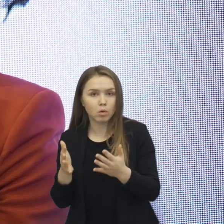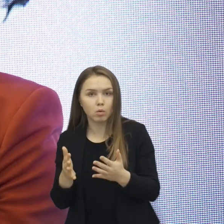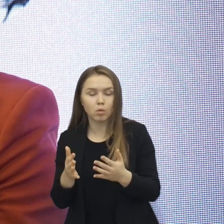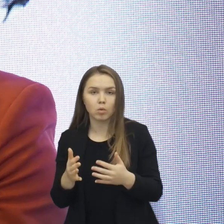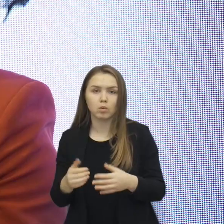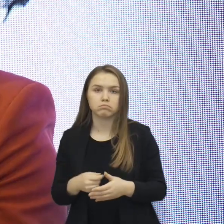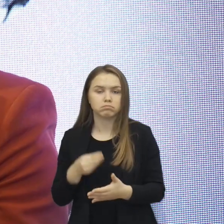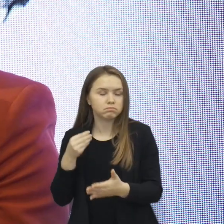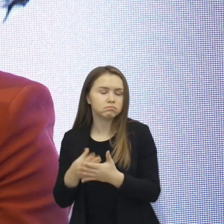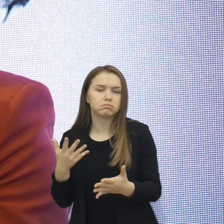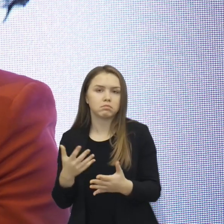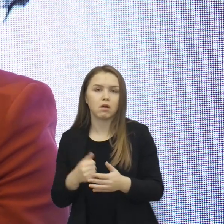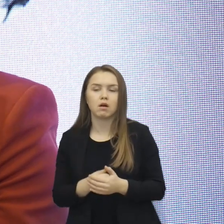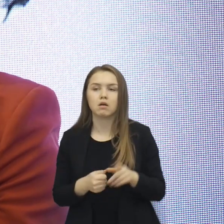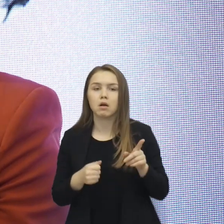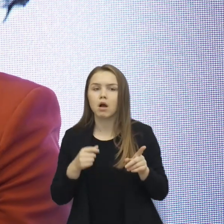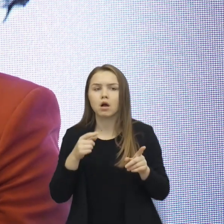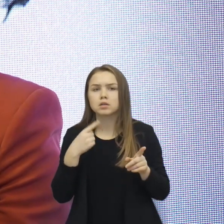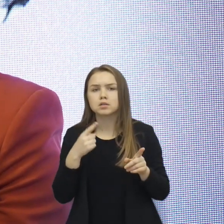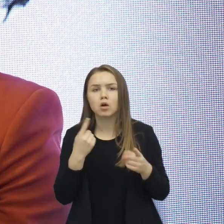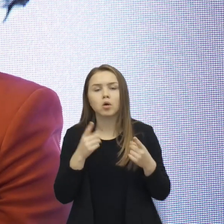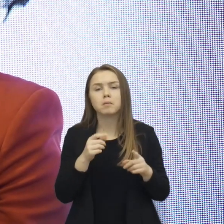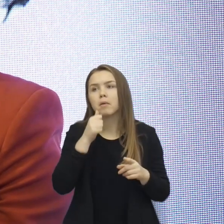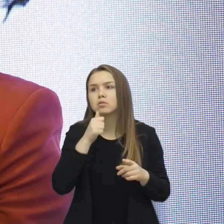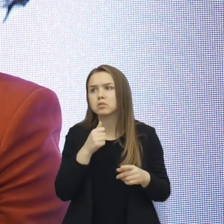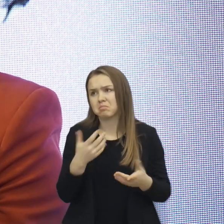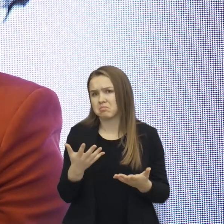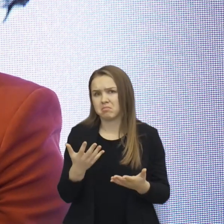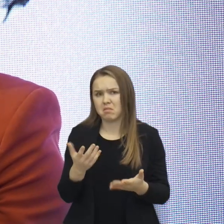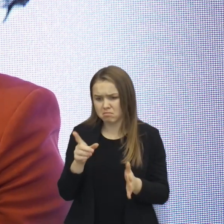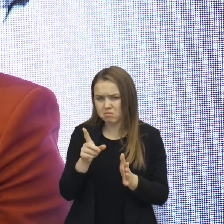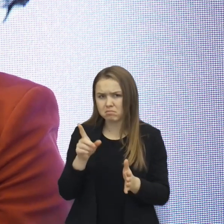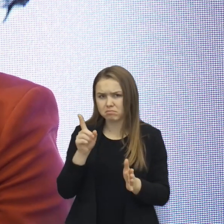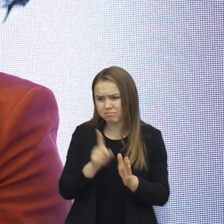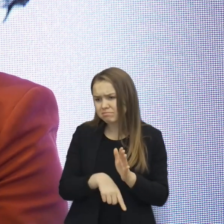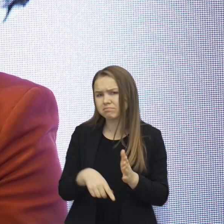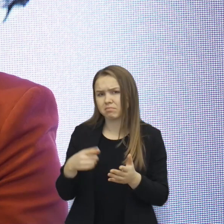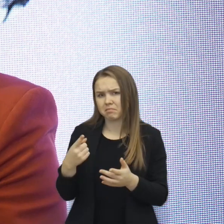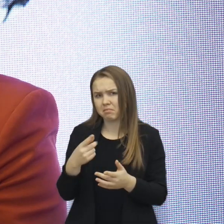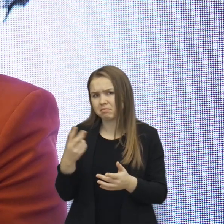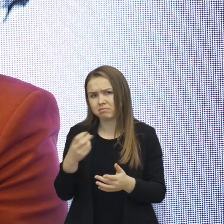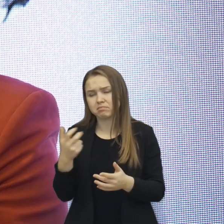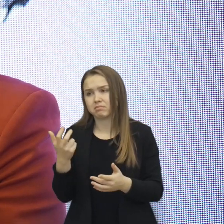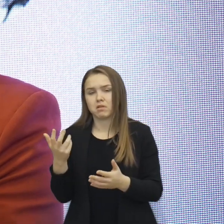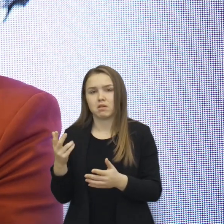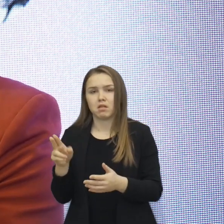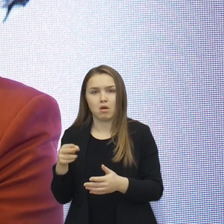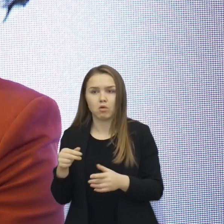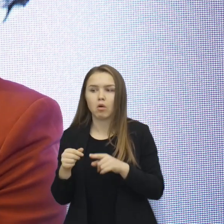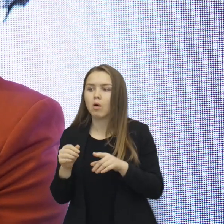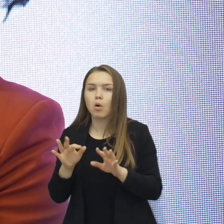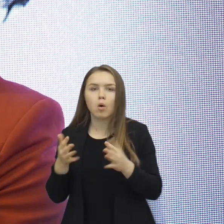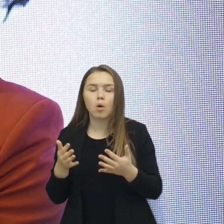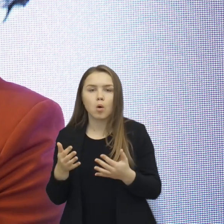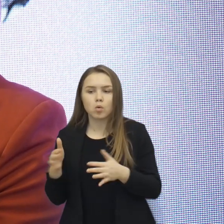sako, tai kokie čia pinigai, ten keli šimtai eurų, bet žmogui, kuris yra pažeidžiamoje situacijoje, negali jau ir